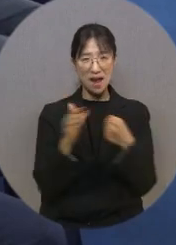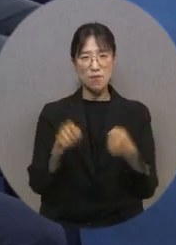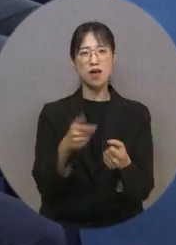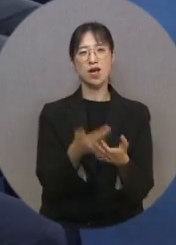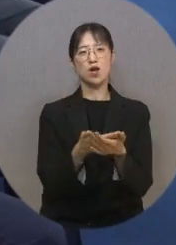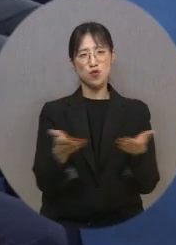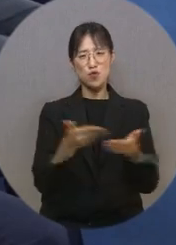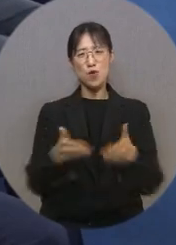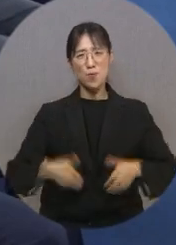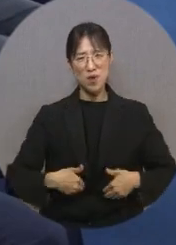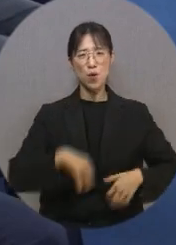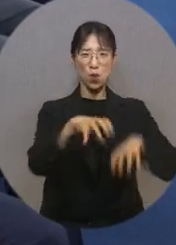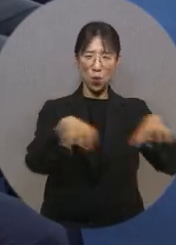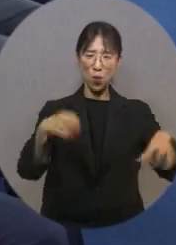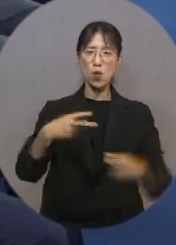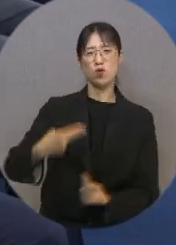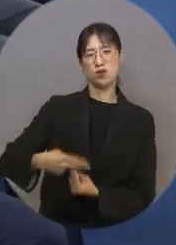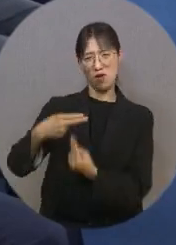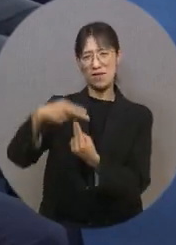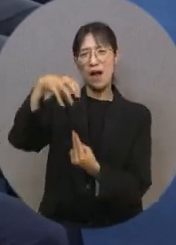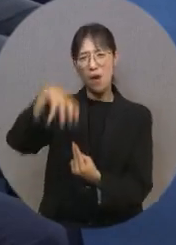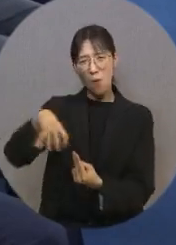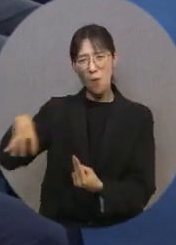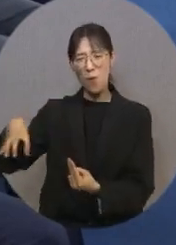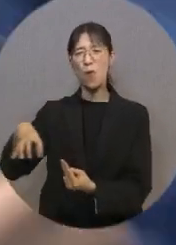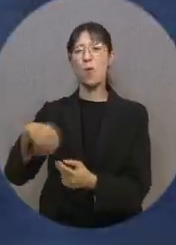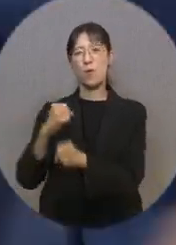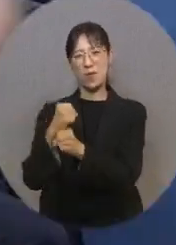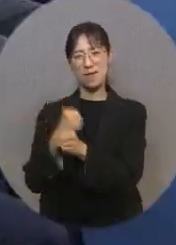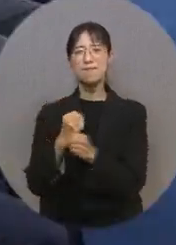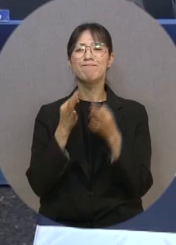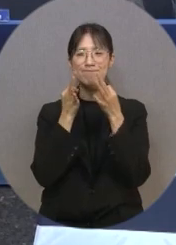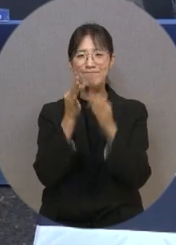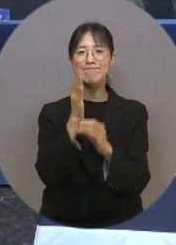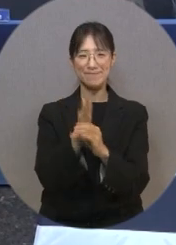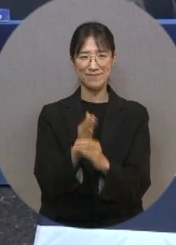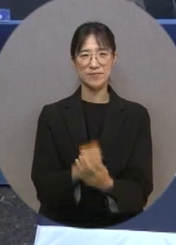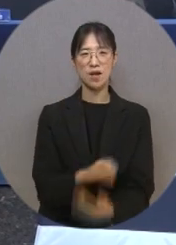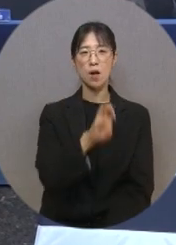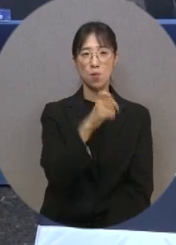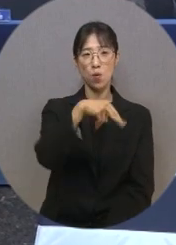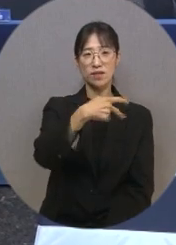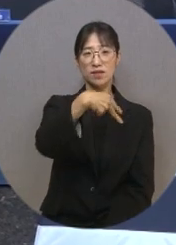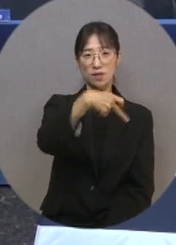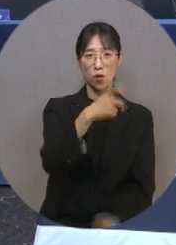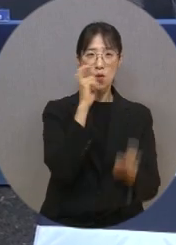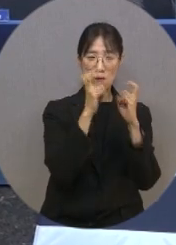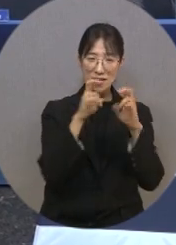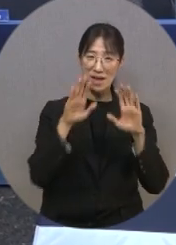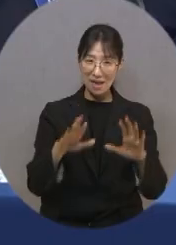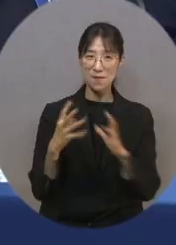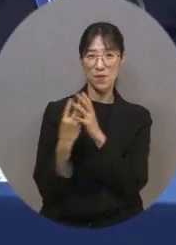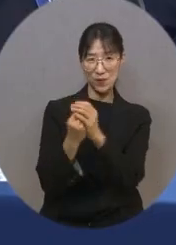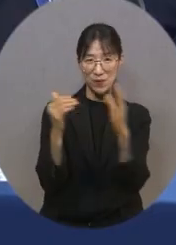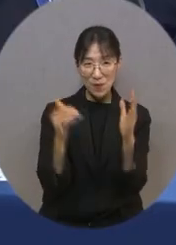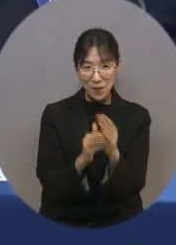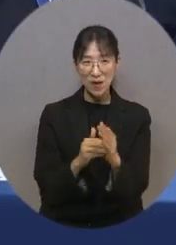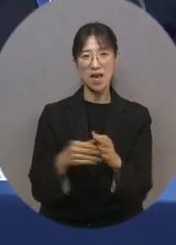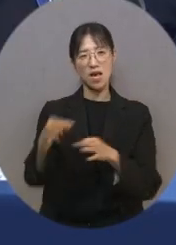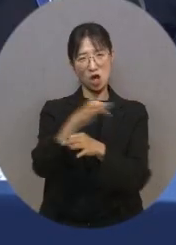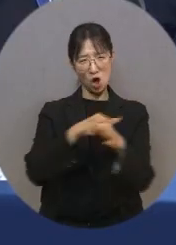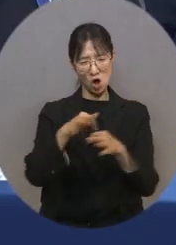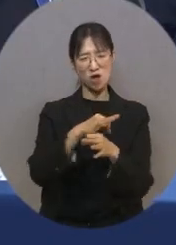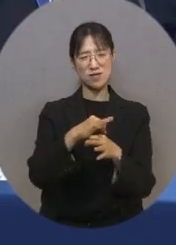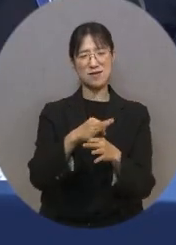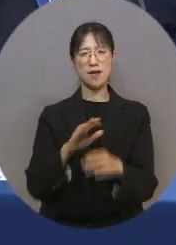수요처와 국내 저장 인프라 확보에 총력을 기울이고 있습니다. 포스코 인터내셔널의 이번 준공은 경제적